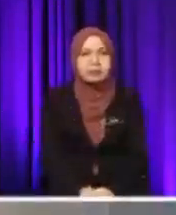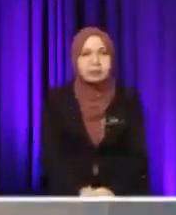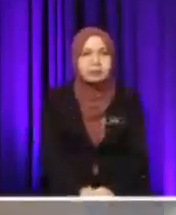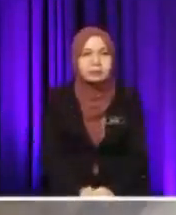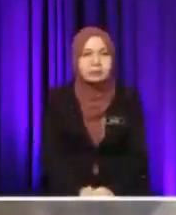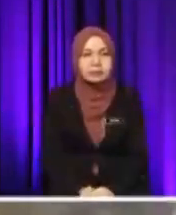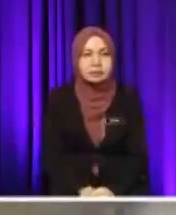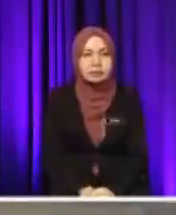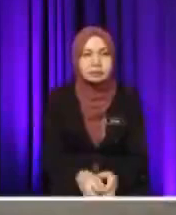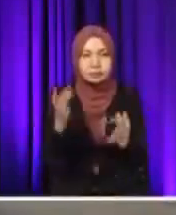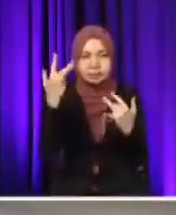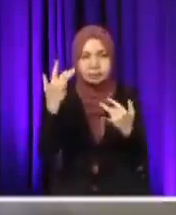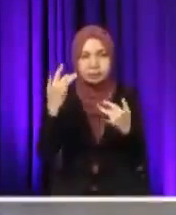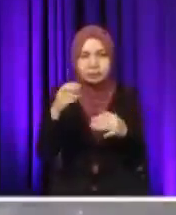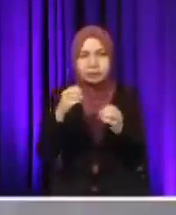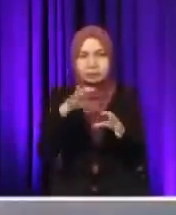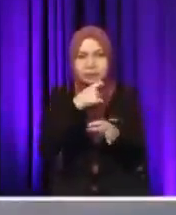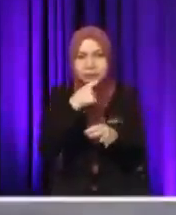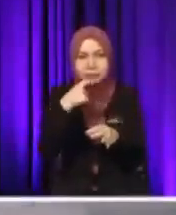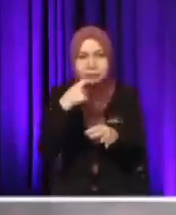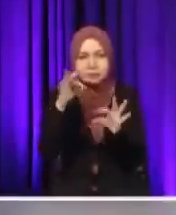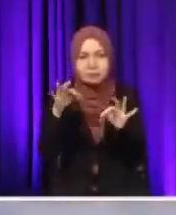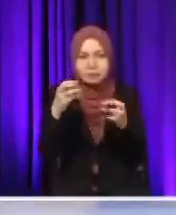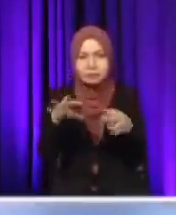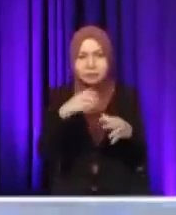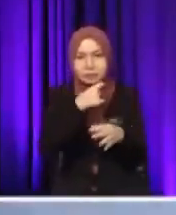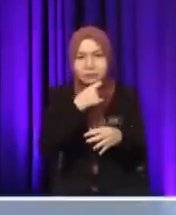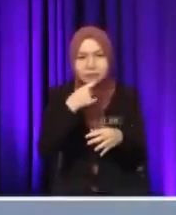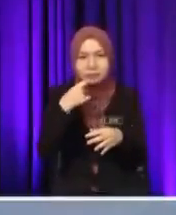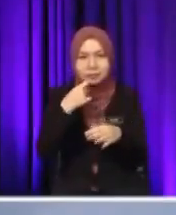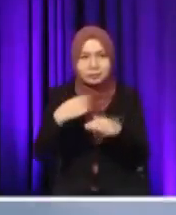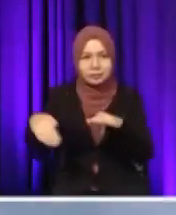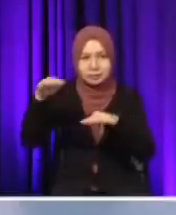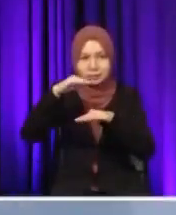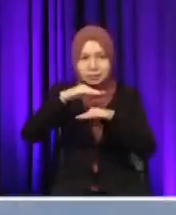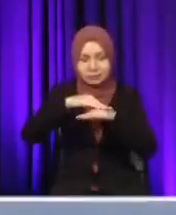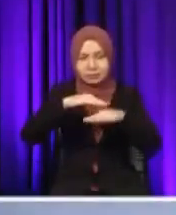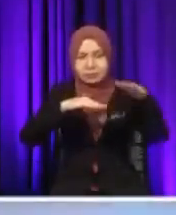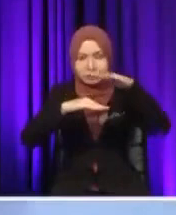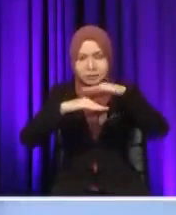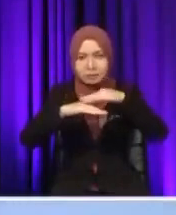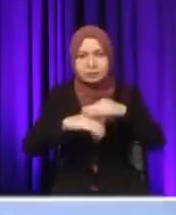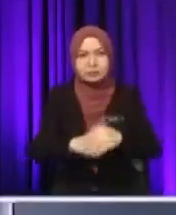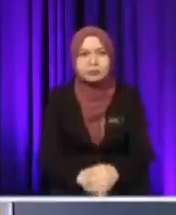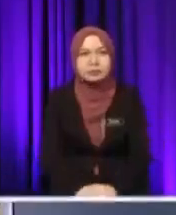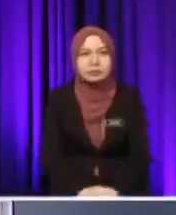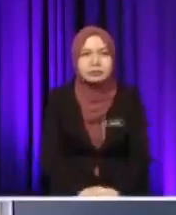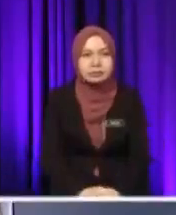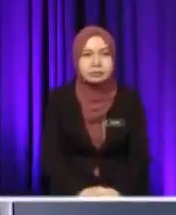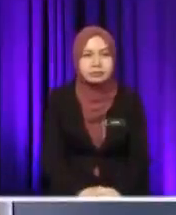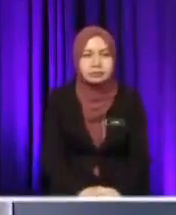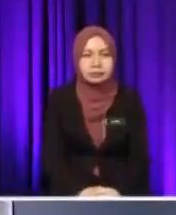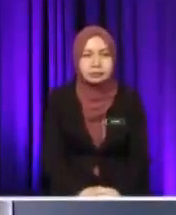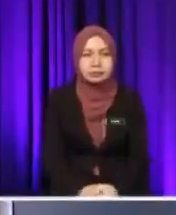Dah kering. Dah kering, abang. Dah kering lah. Betul. Sejuk kot. Sebab cacir. Jadi faham? Kita boleh tambah